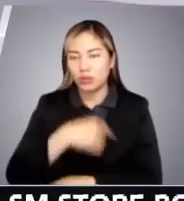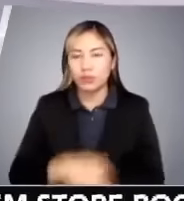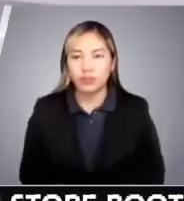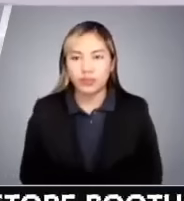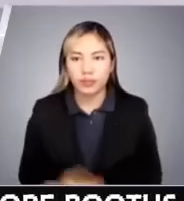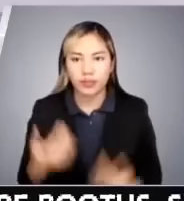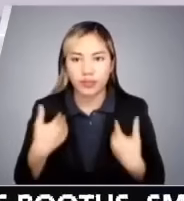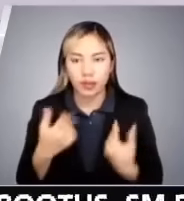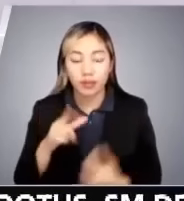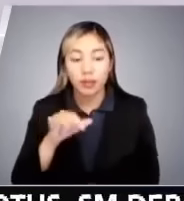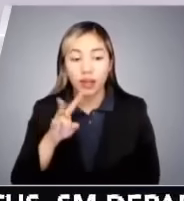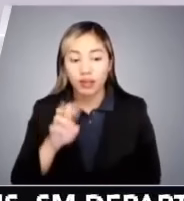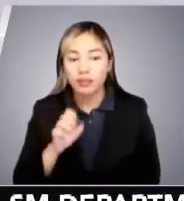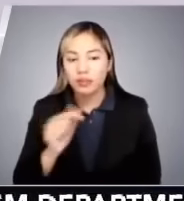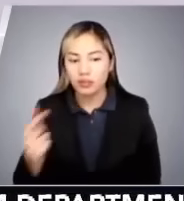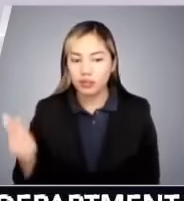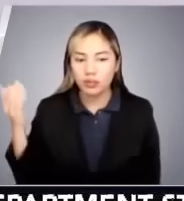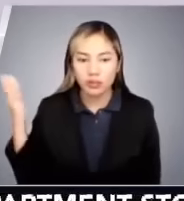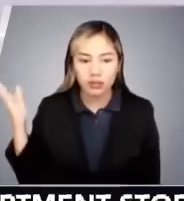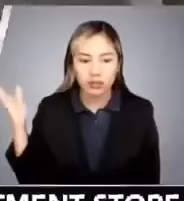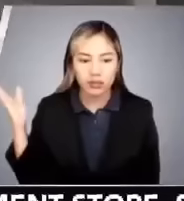si Mav Gonzalez. Mav?